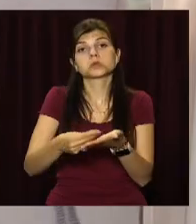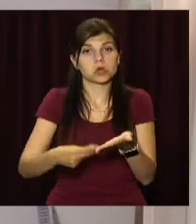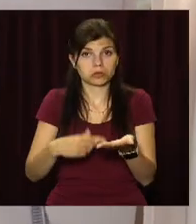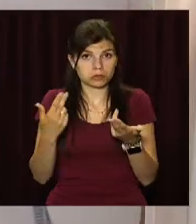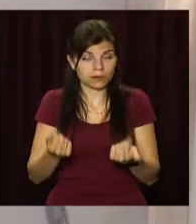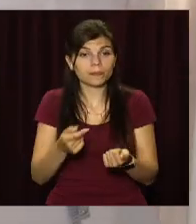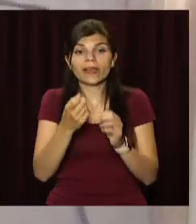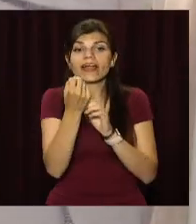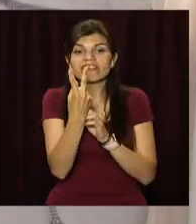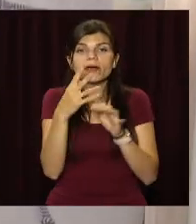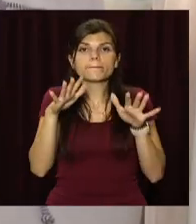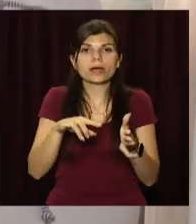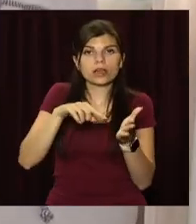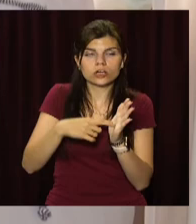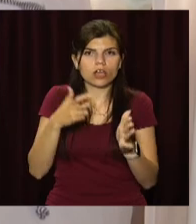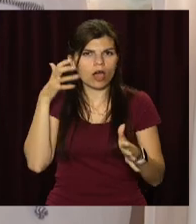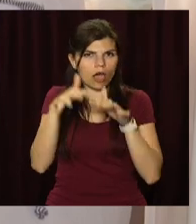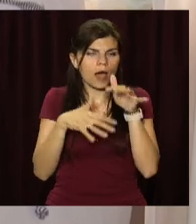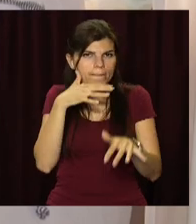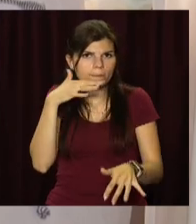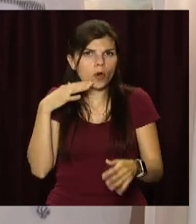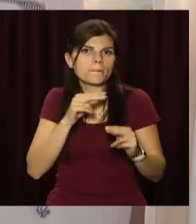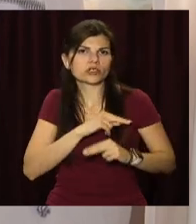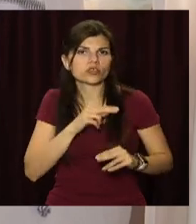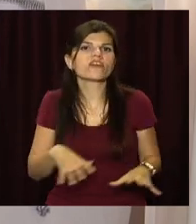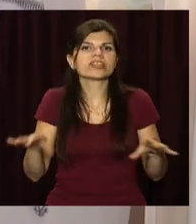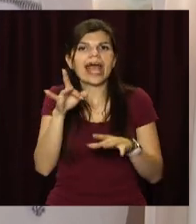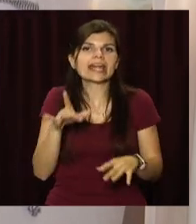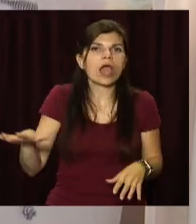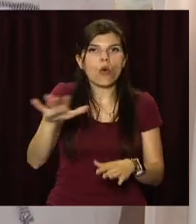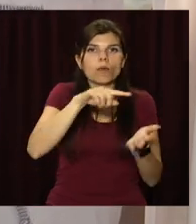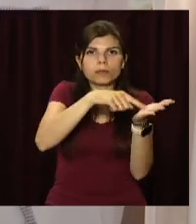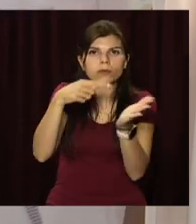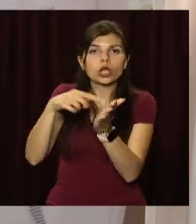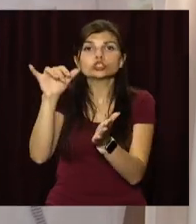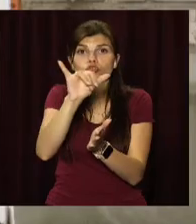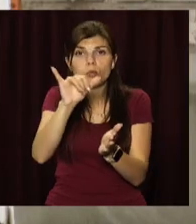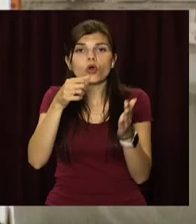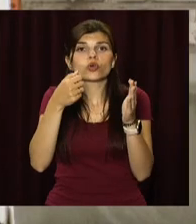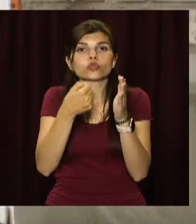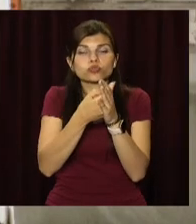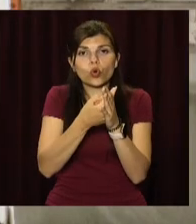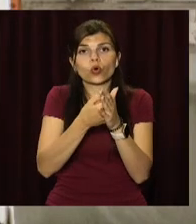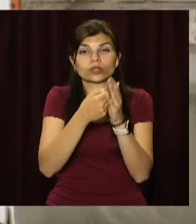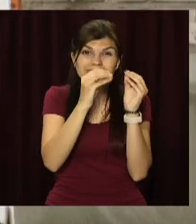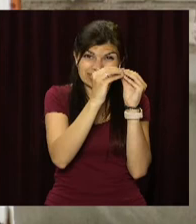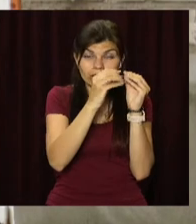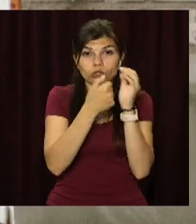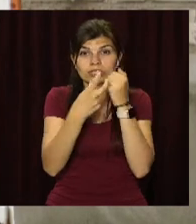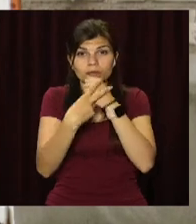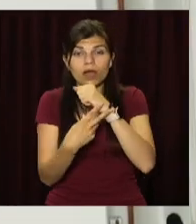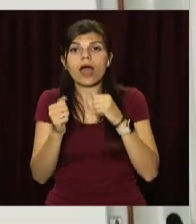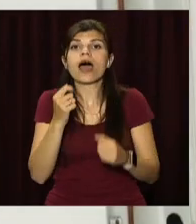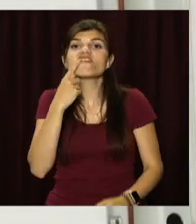вакцинації. 12 центрів масової вакцинації працювали у всіх районах Дніпра. У суботу з 10 до 17, у неділю на